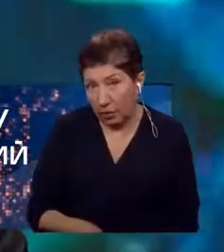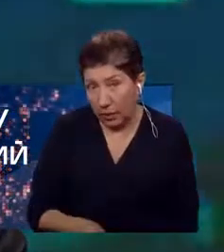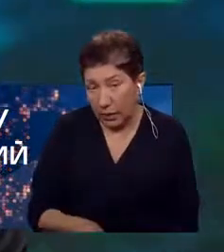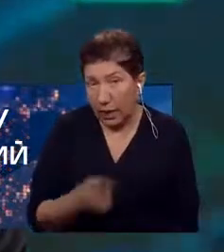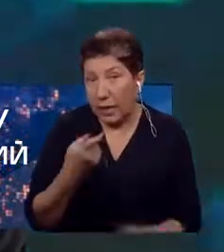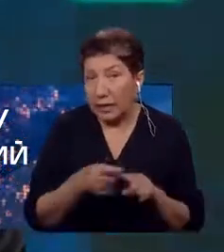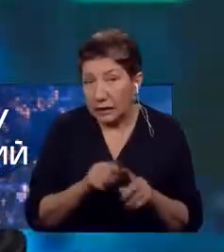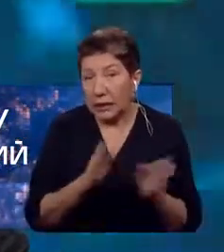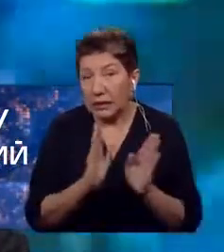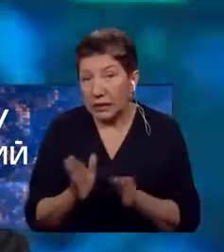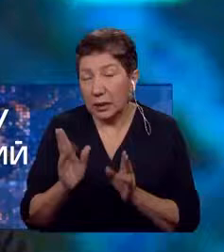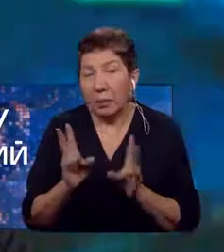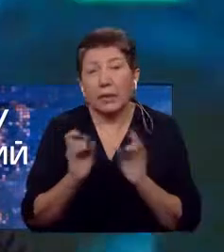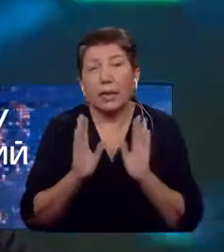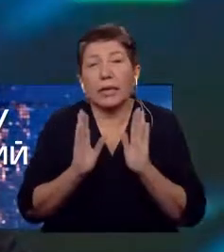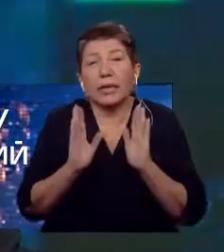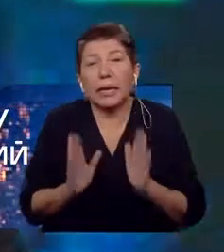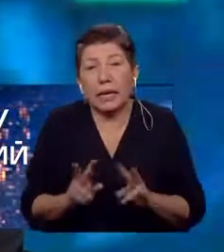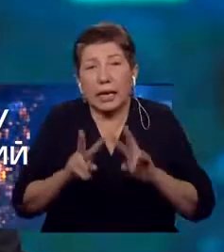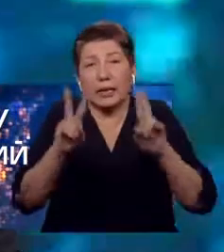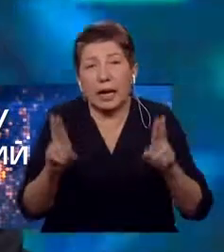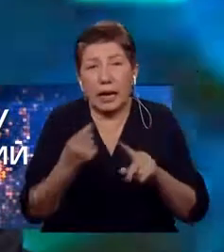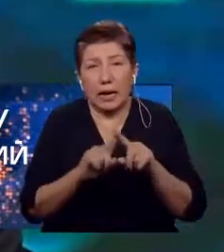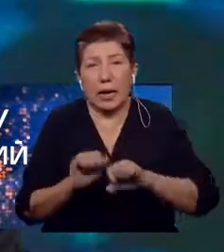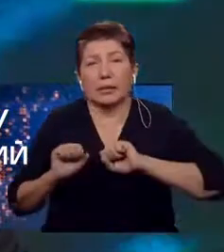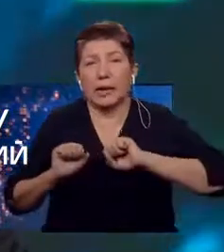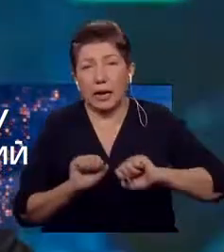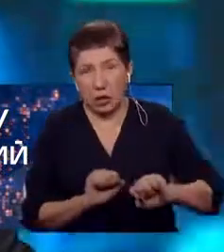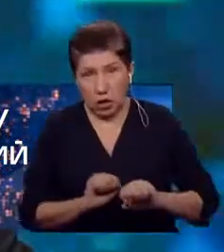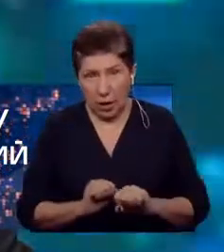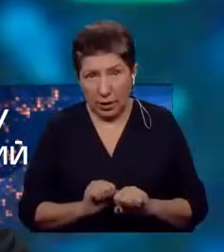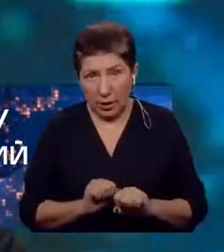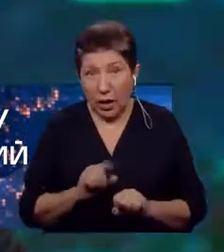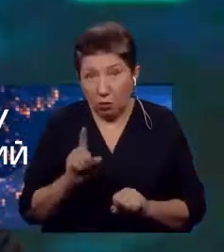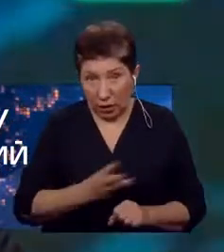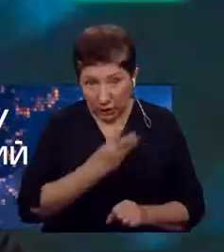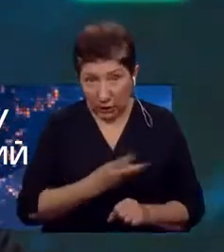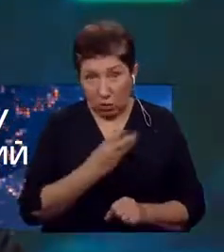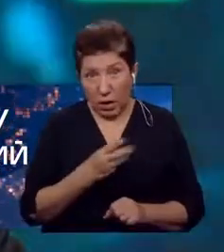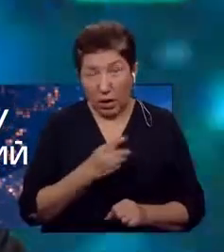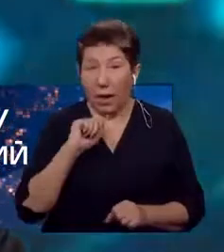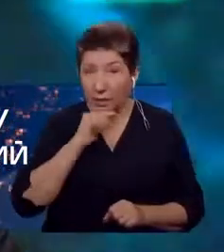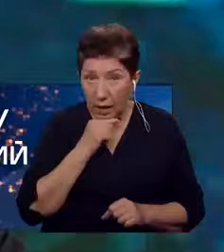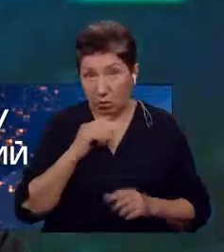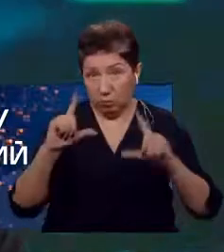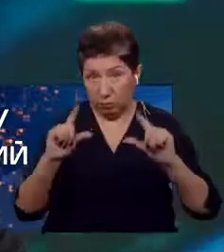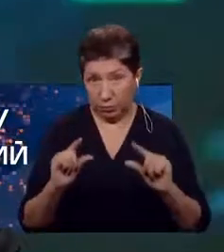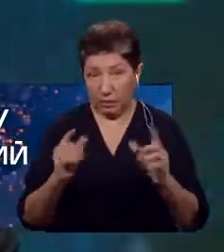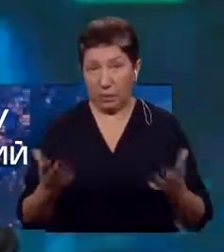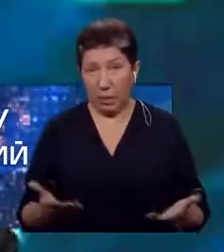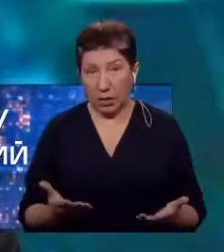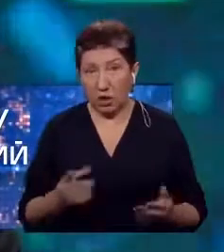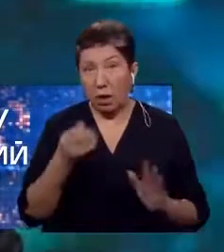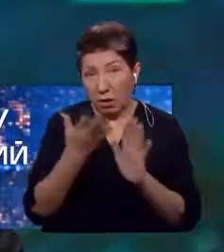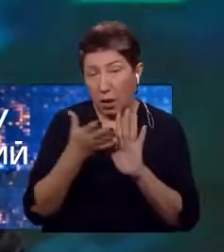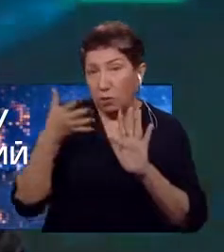Ця система є не тільки такою, яка захищає, вона стимулює енергозбереження, вона є